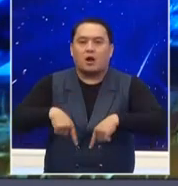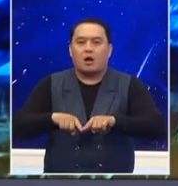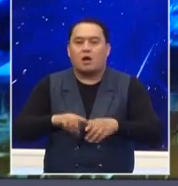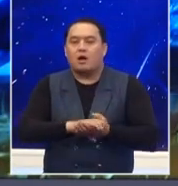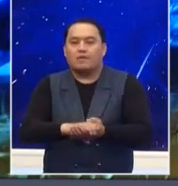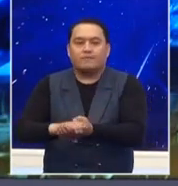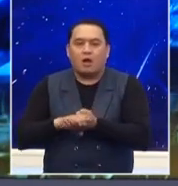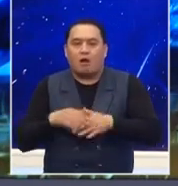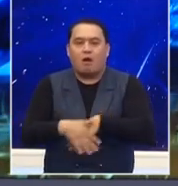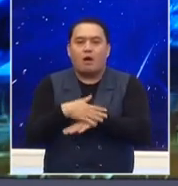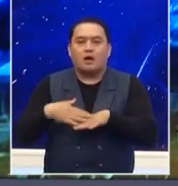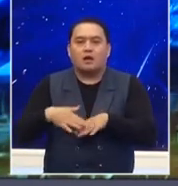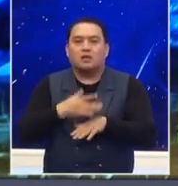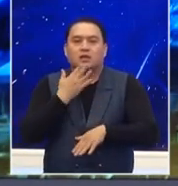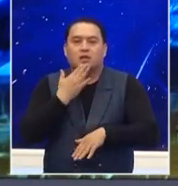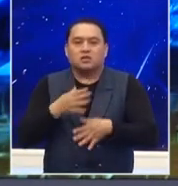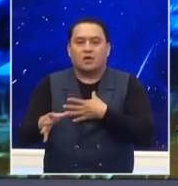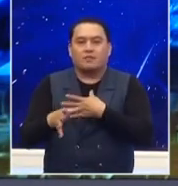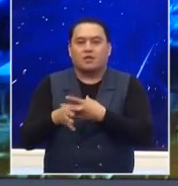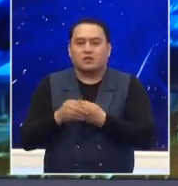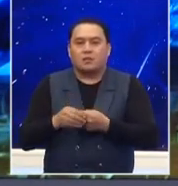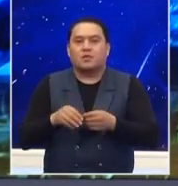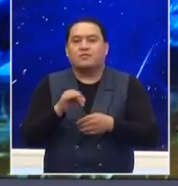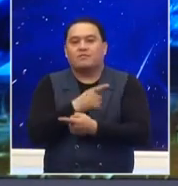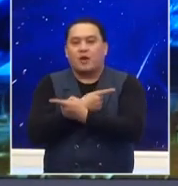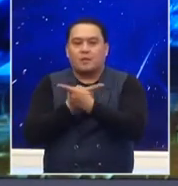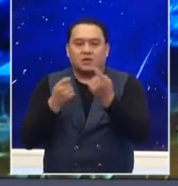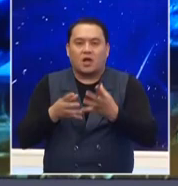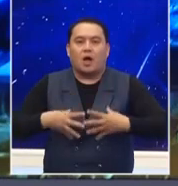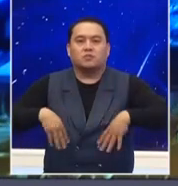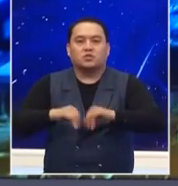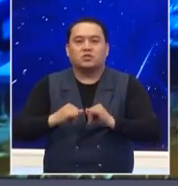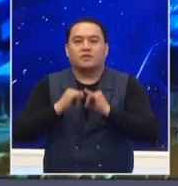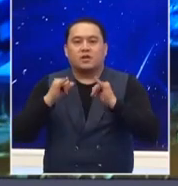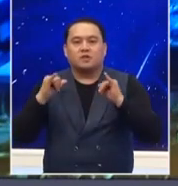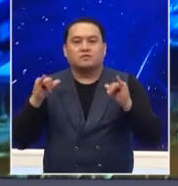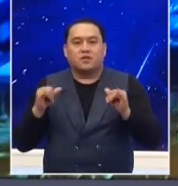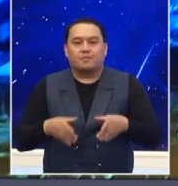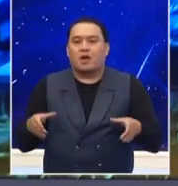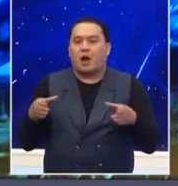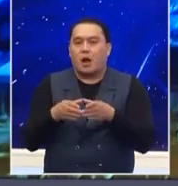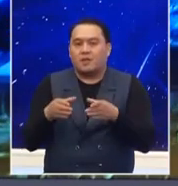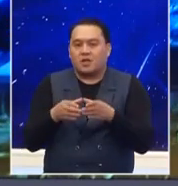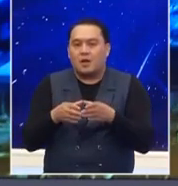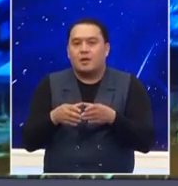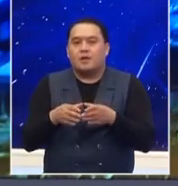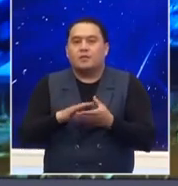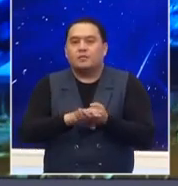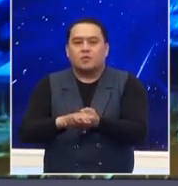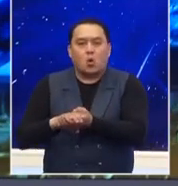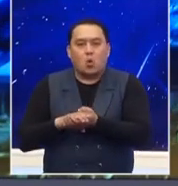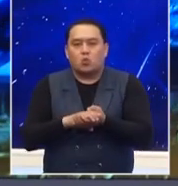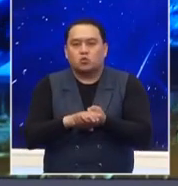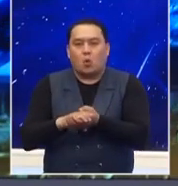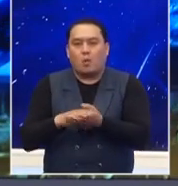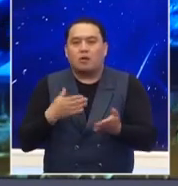онлайн-семинар-тренинга, организованного АНК совместно с Министерством информации и общественного развития, Комитетом по